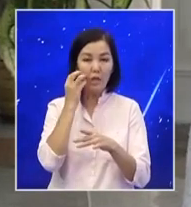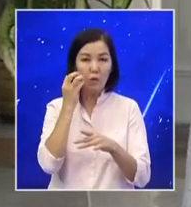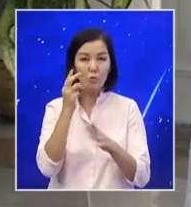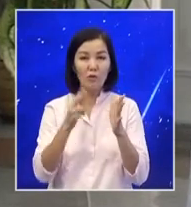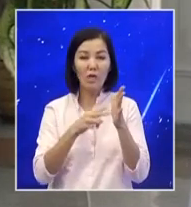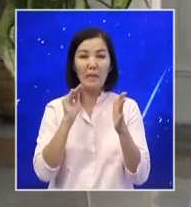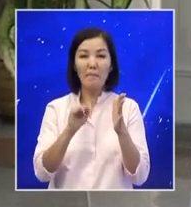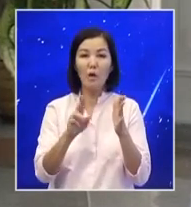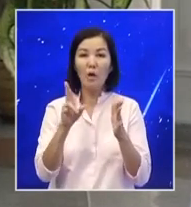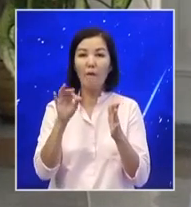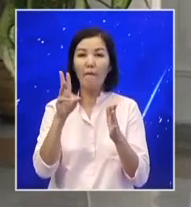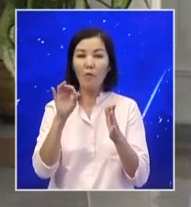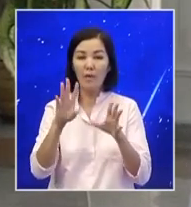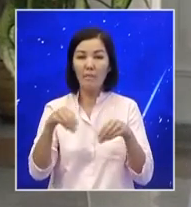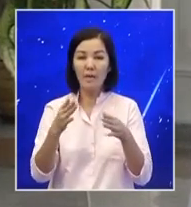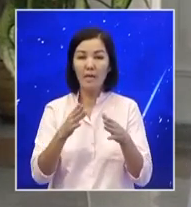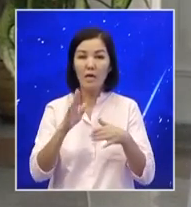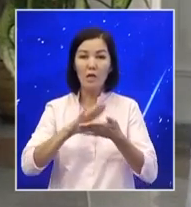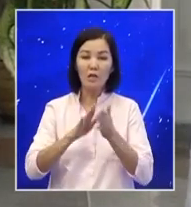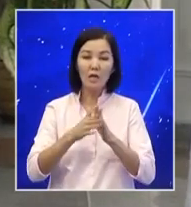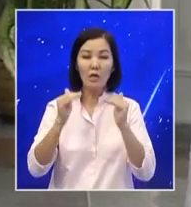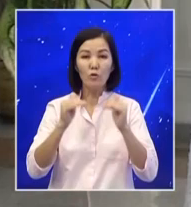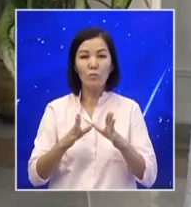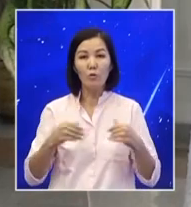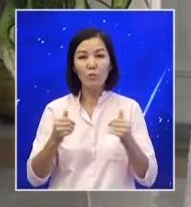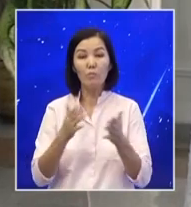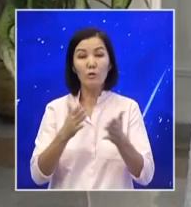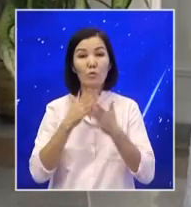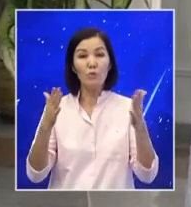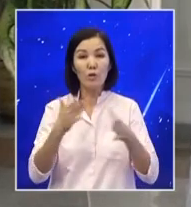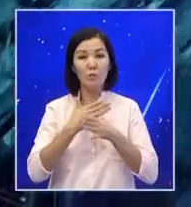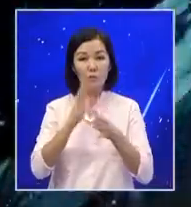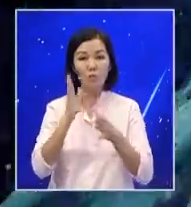деді. Бұл әсіресе жағдай төмен отбасылар үшін үлкен көмек.